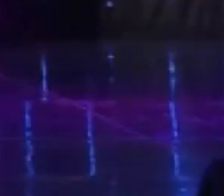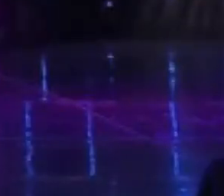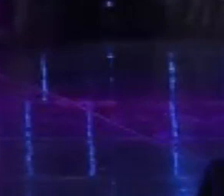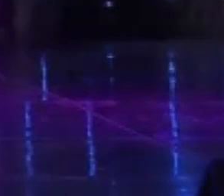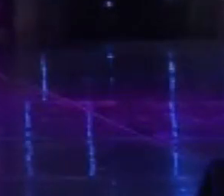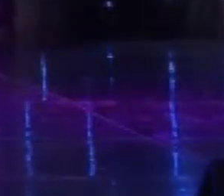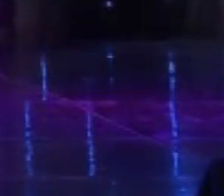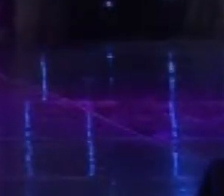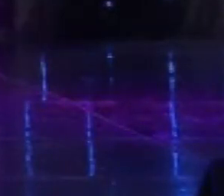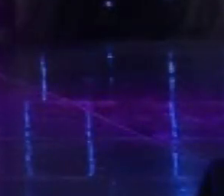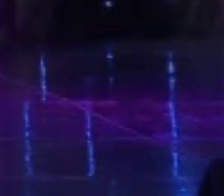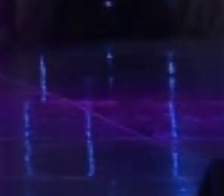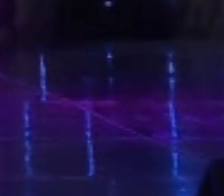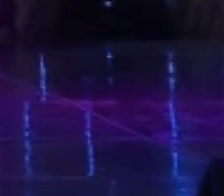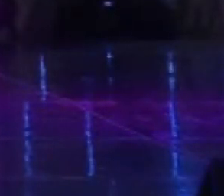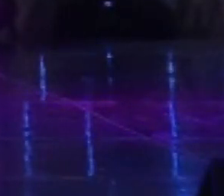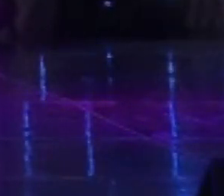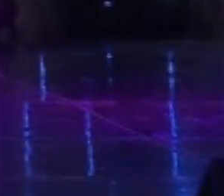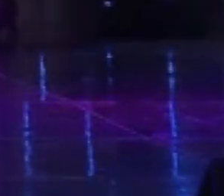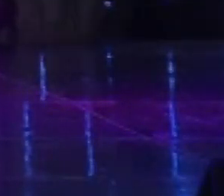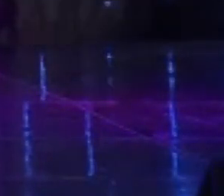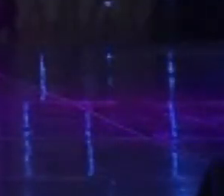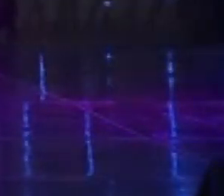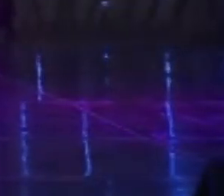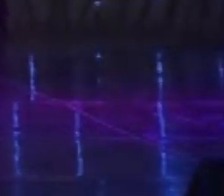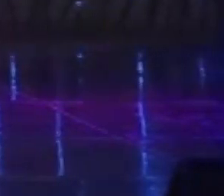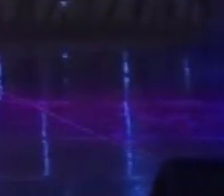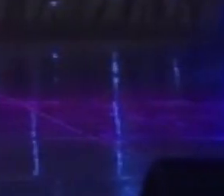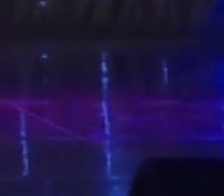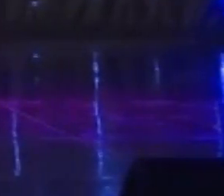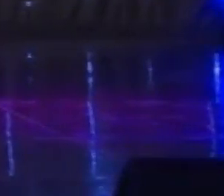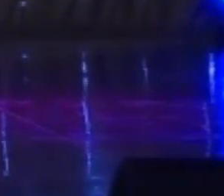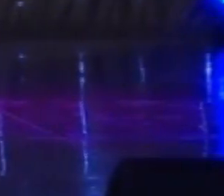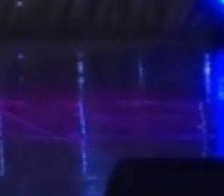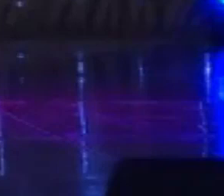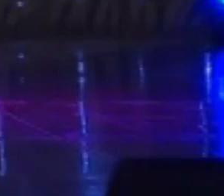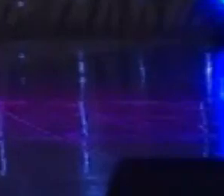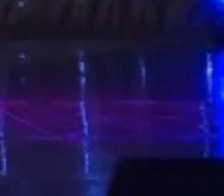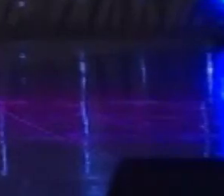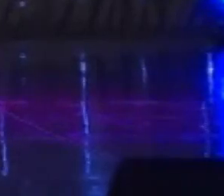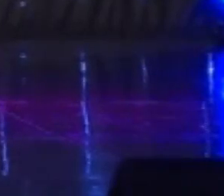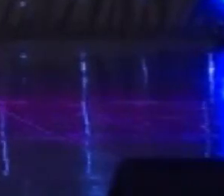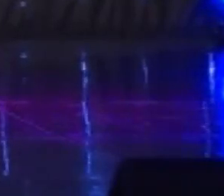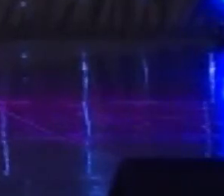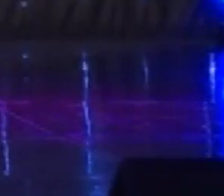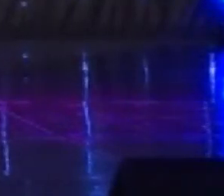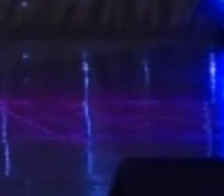Keindahan suaranya membuat siswi kelas 5 SD dari Kota Malang, Jawa Timur ini menyabet 3 medali perak sekaligus.